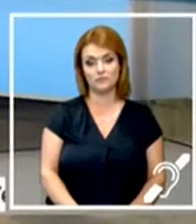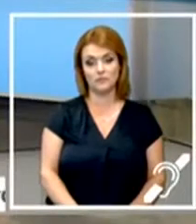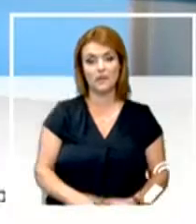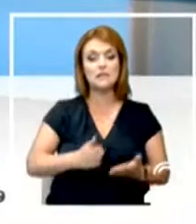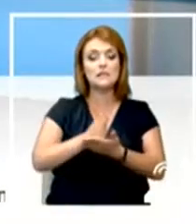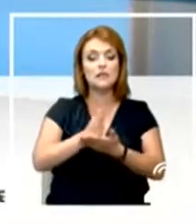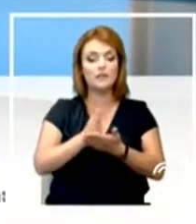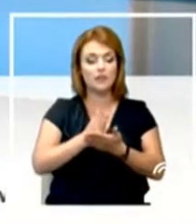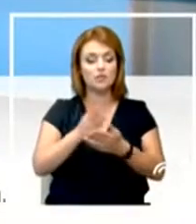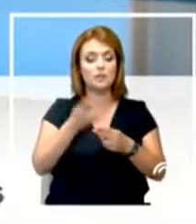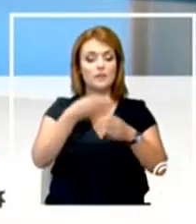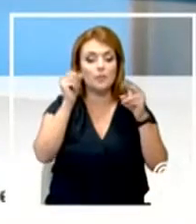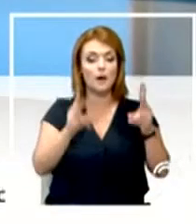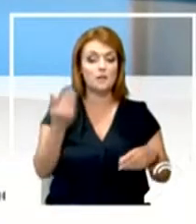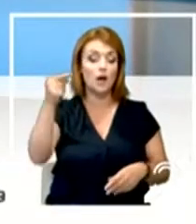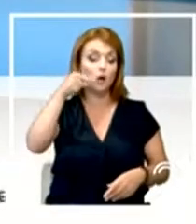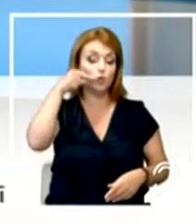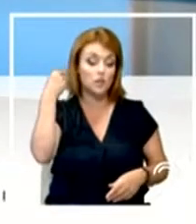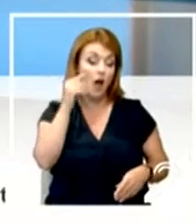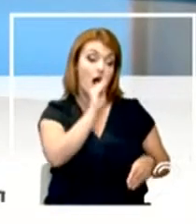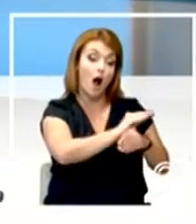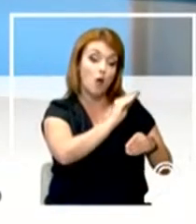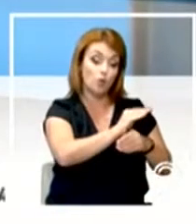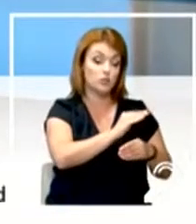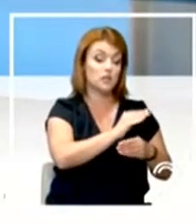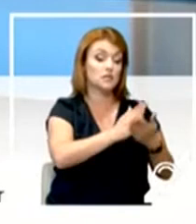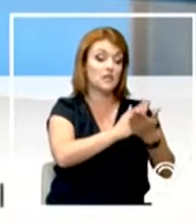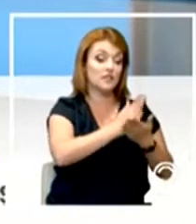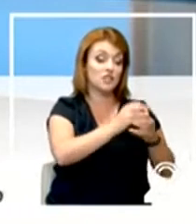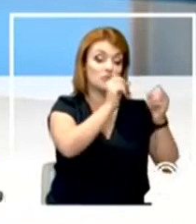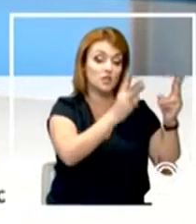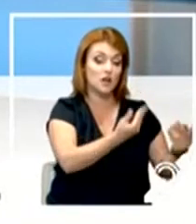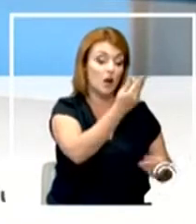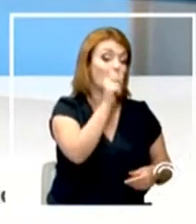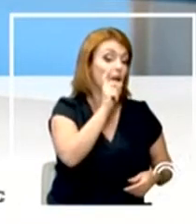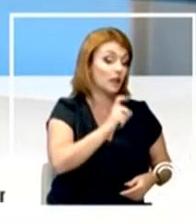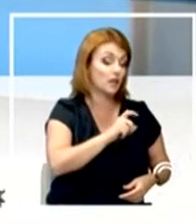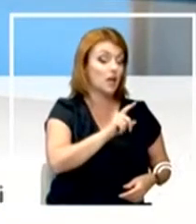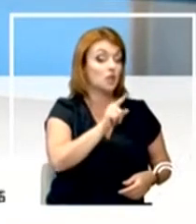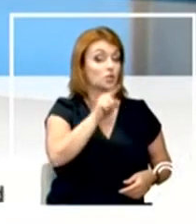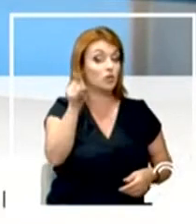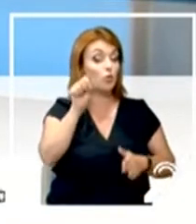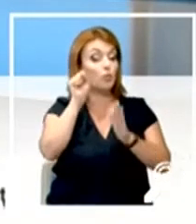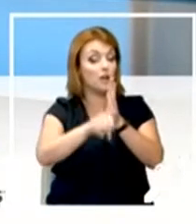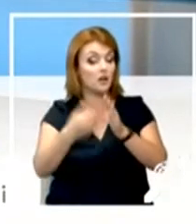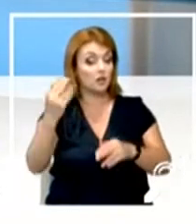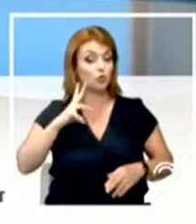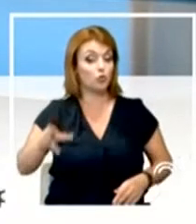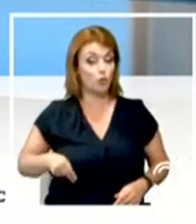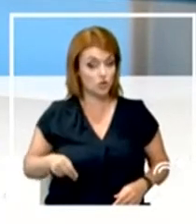Serviciul Federal de Securitate din Rusia acuză serviciile speciale ucrainene de asasinarea Dariei Dugina,